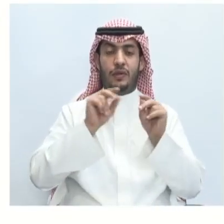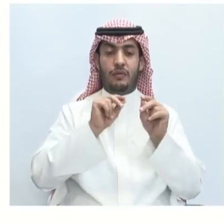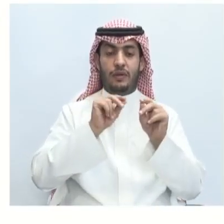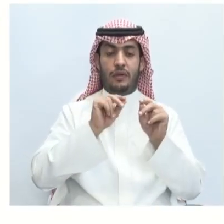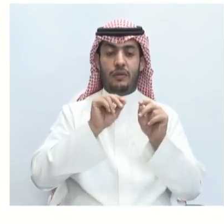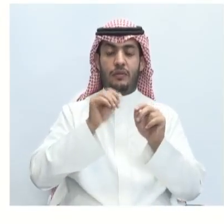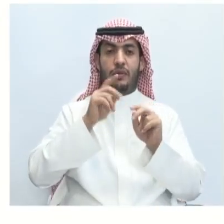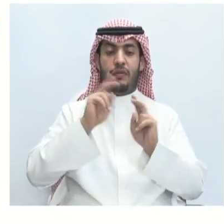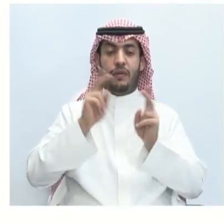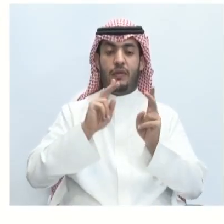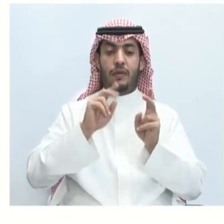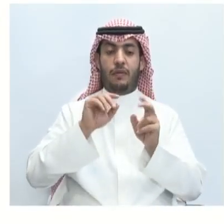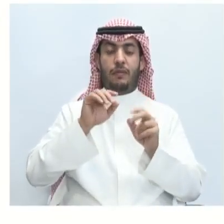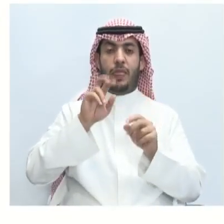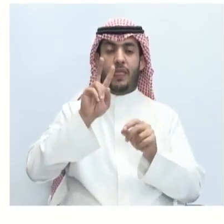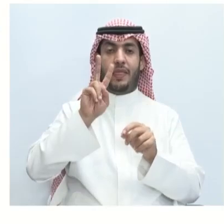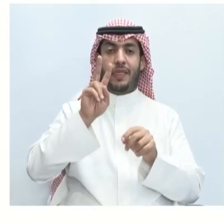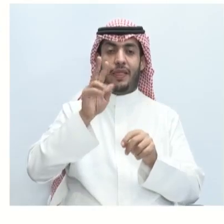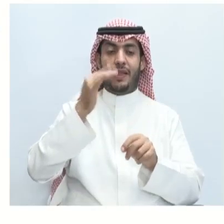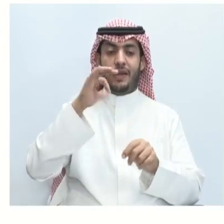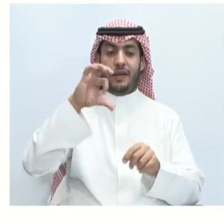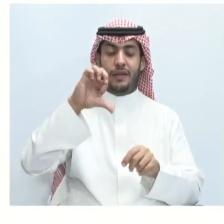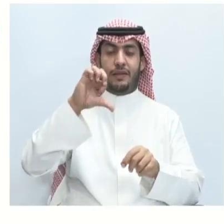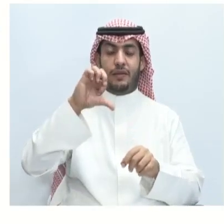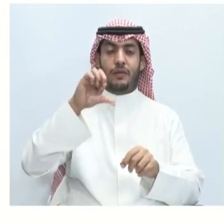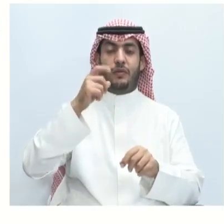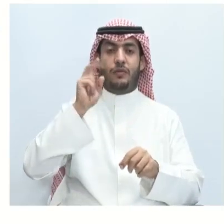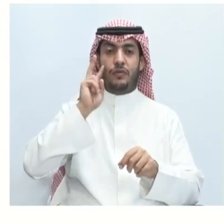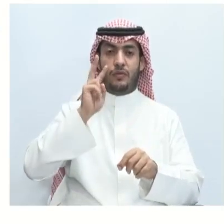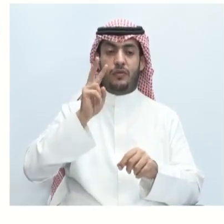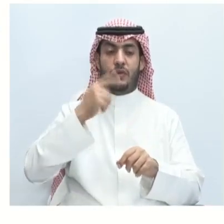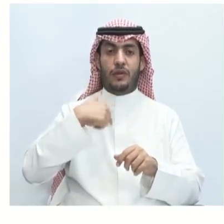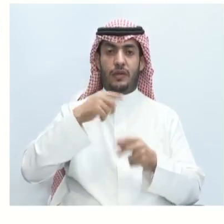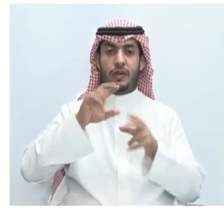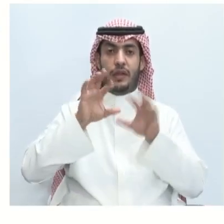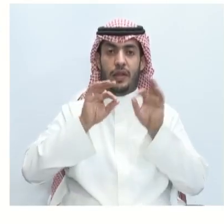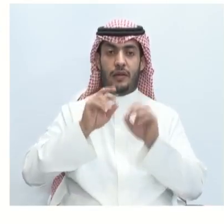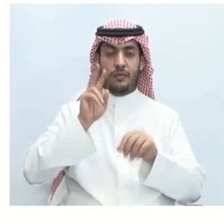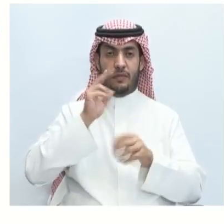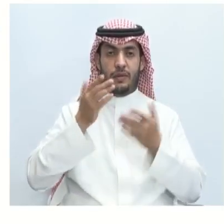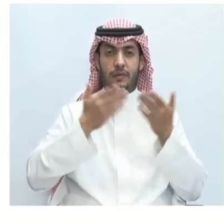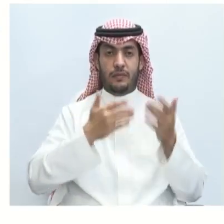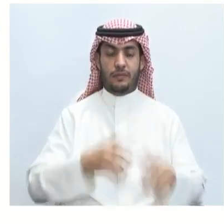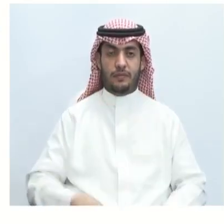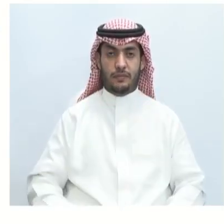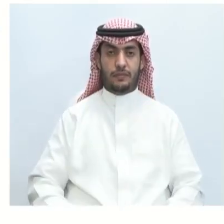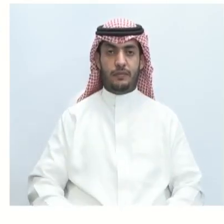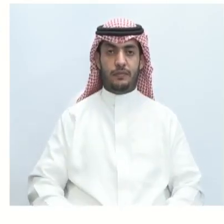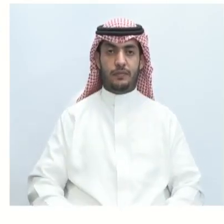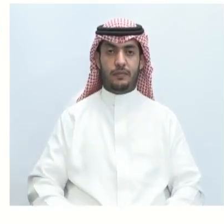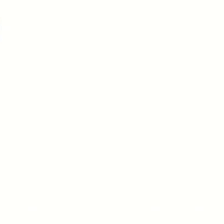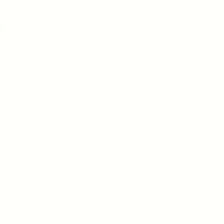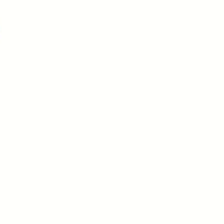متشابهين يكون الفرق بينهما اثنان على تسعه وبرر اختيارك تفضلوا يا مبدعين